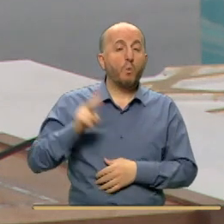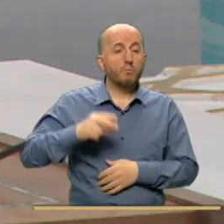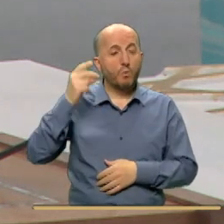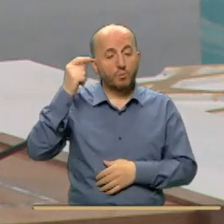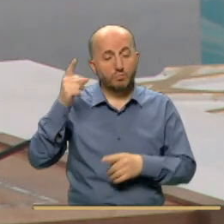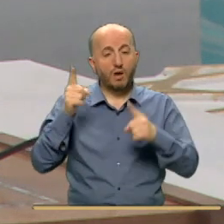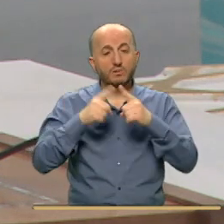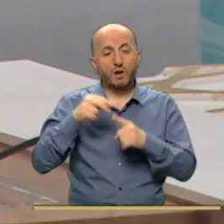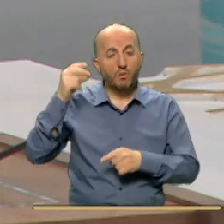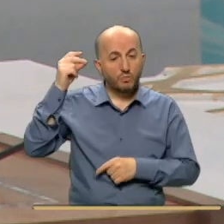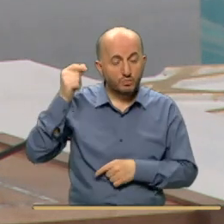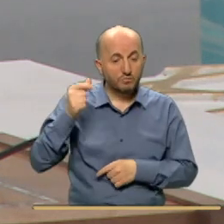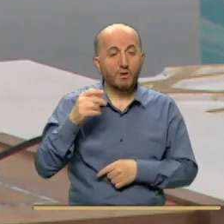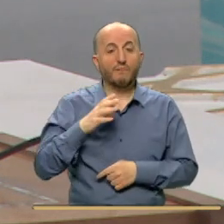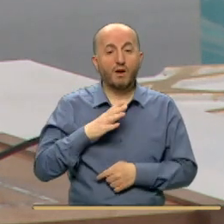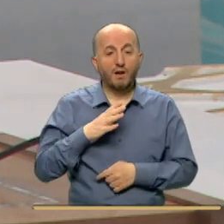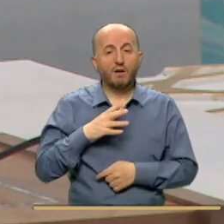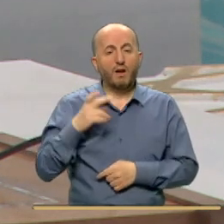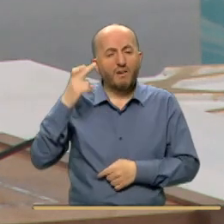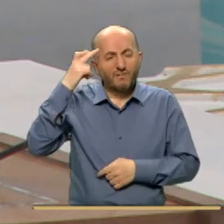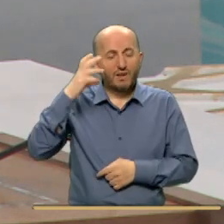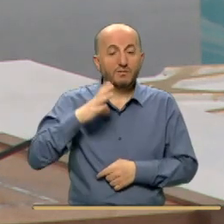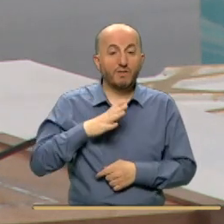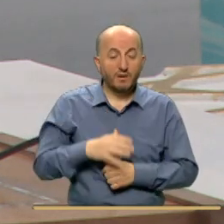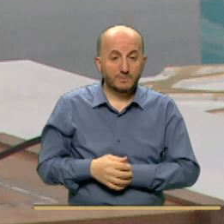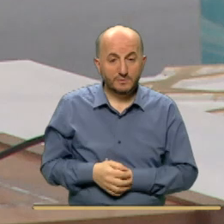hesabı unutma ya da atlama var, gaflet var.